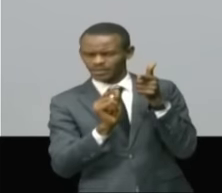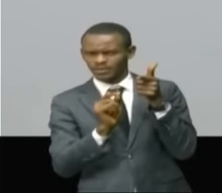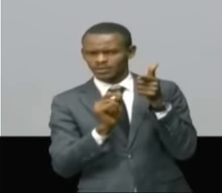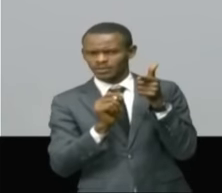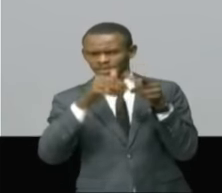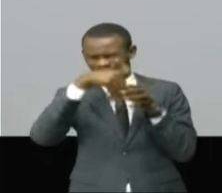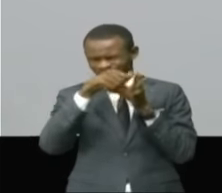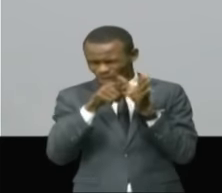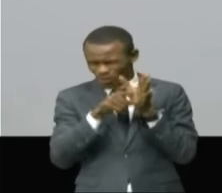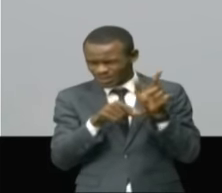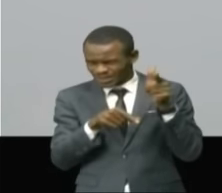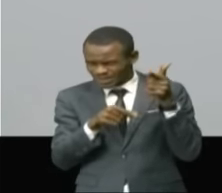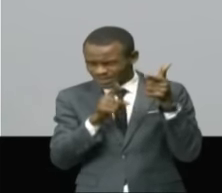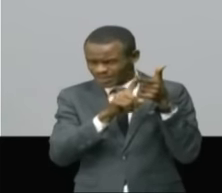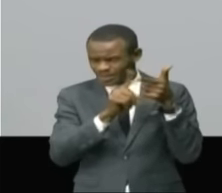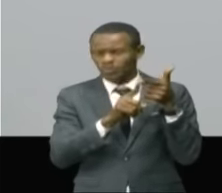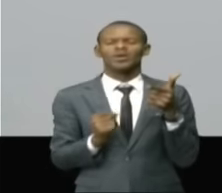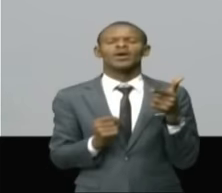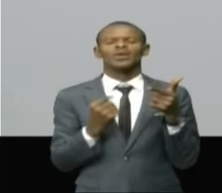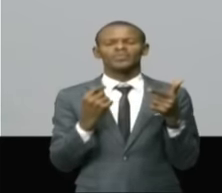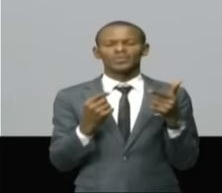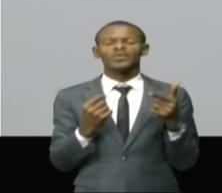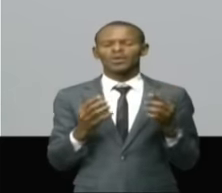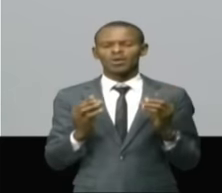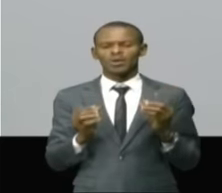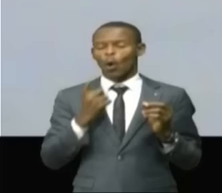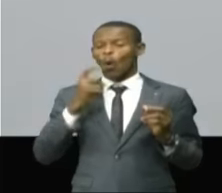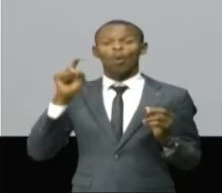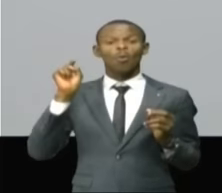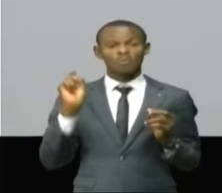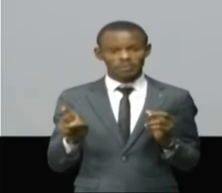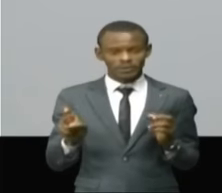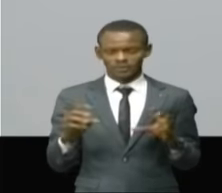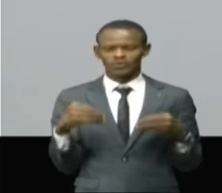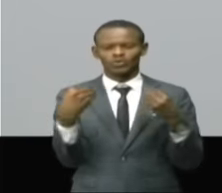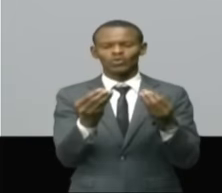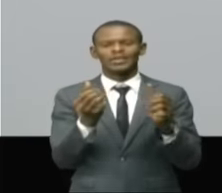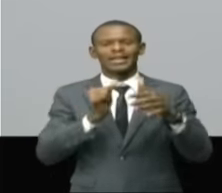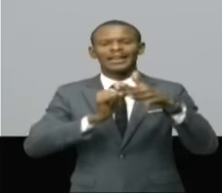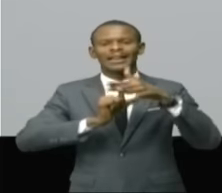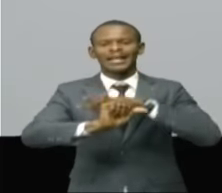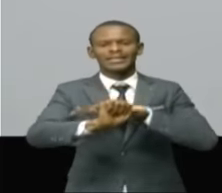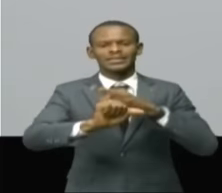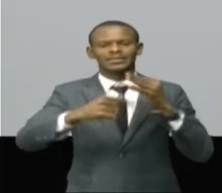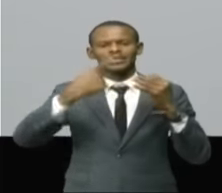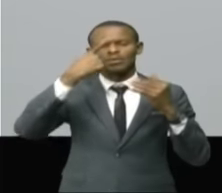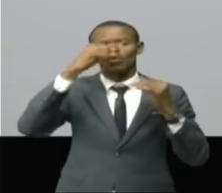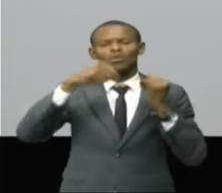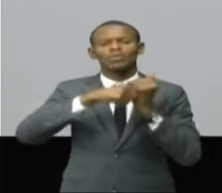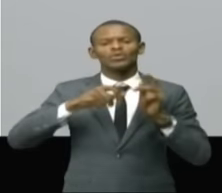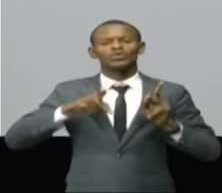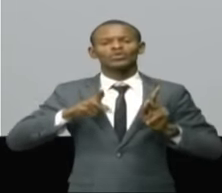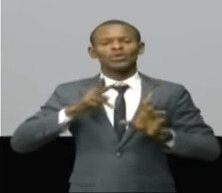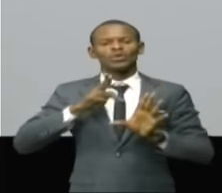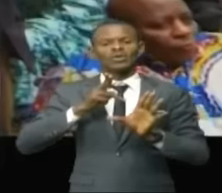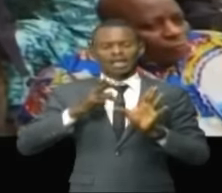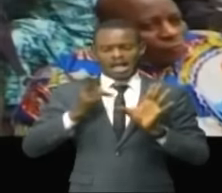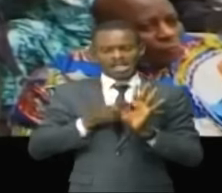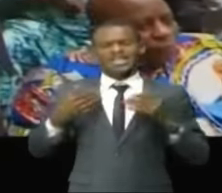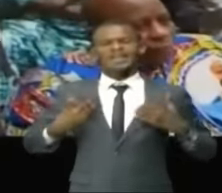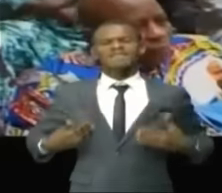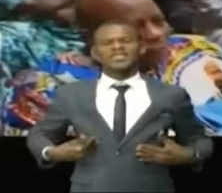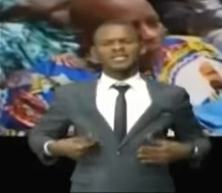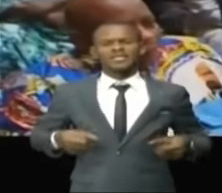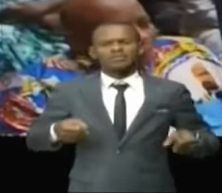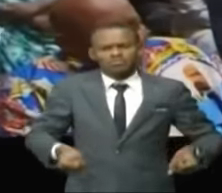d'assurer l'accessibilité aux personnes vivant avec handicap physique dans les infrastructures publiques et celles ouvertes